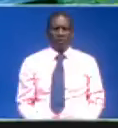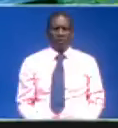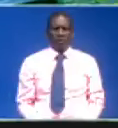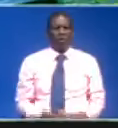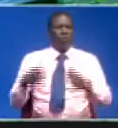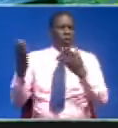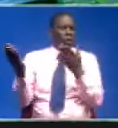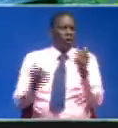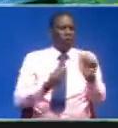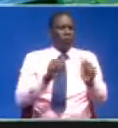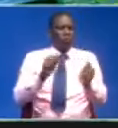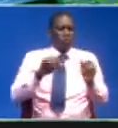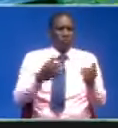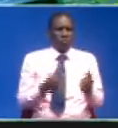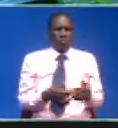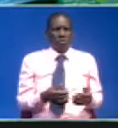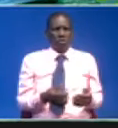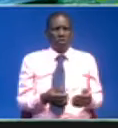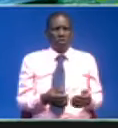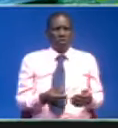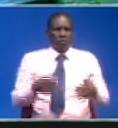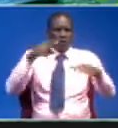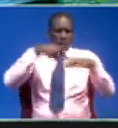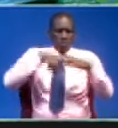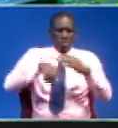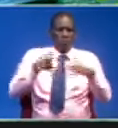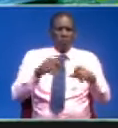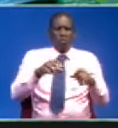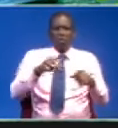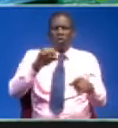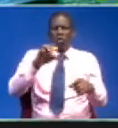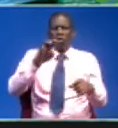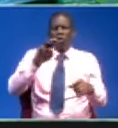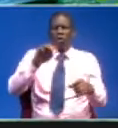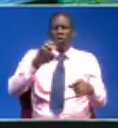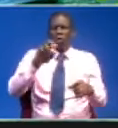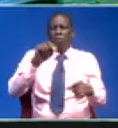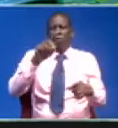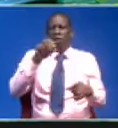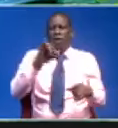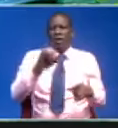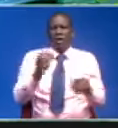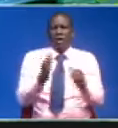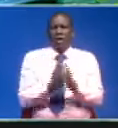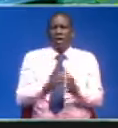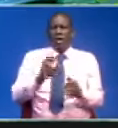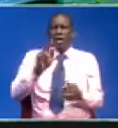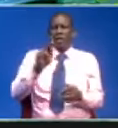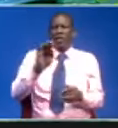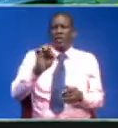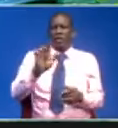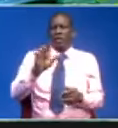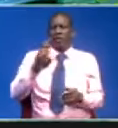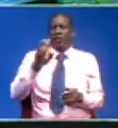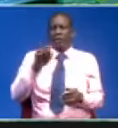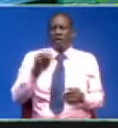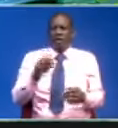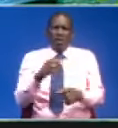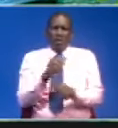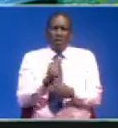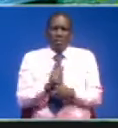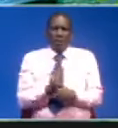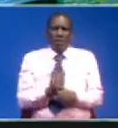Karibu michezoni, mabomu kutoka kwa Andres Omondi na Kelvin Wangaya yalipatia vijana wa timu ya